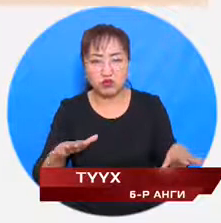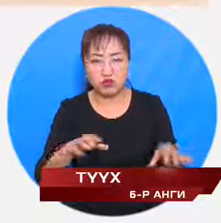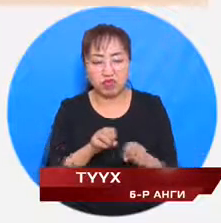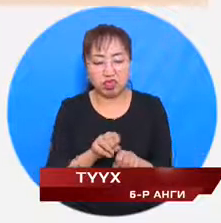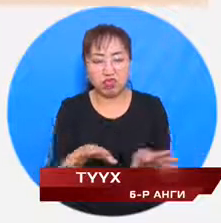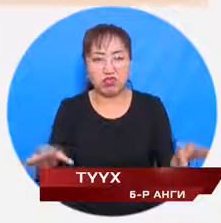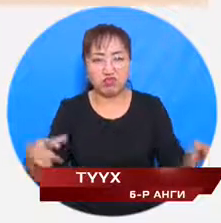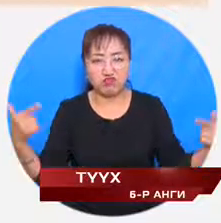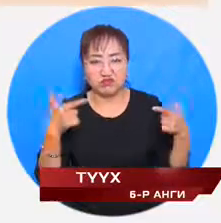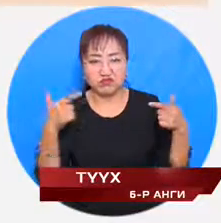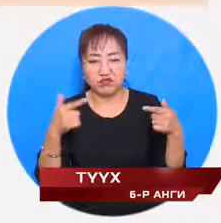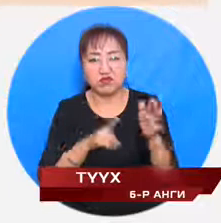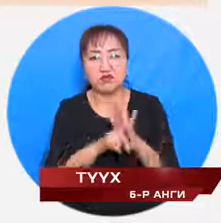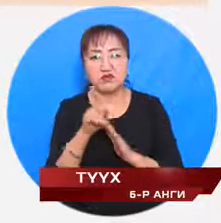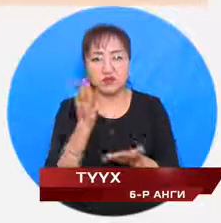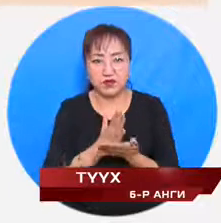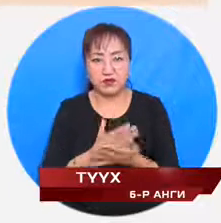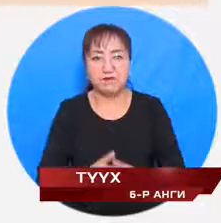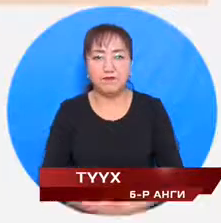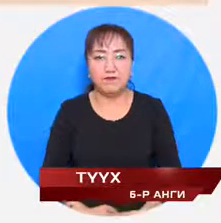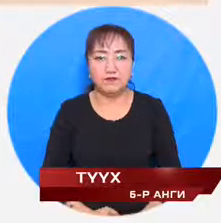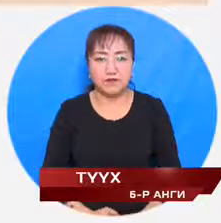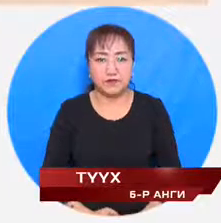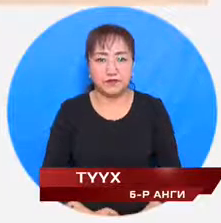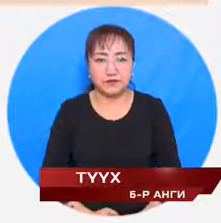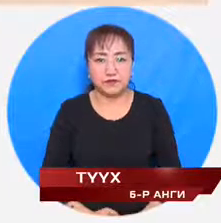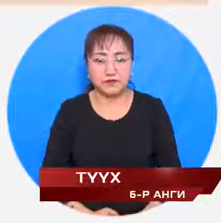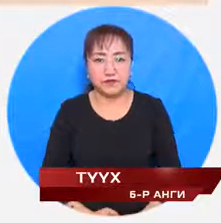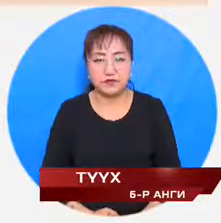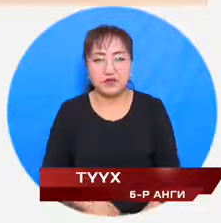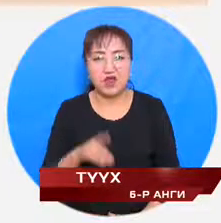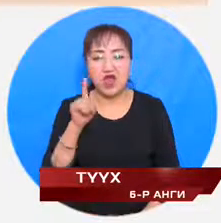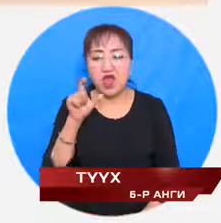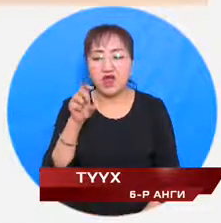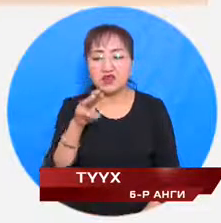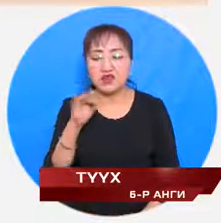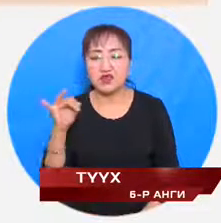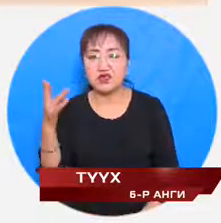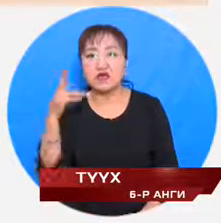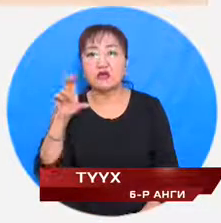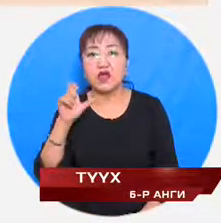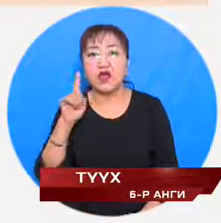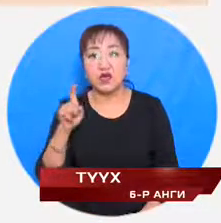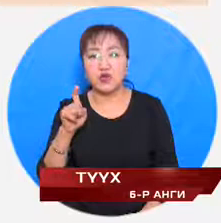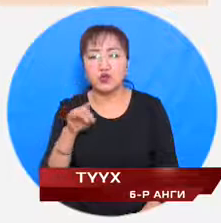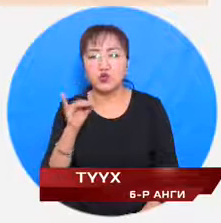үйл явдлын тухай мэдээлэл байна. За хүүхдүүд маань хитэдэх гэж юу гэсэн үгийг монгол хэлэнд тайлбарлалт юм